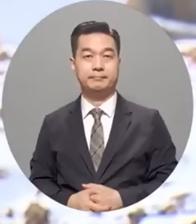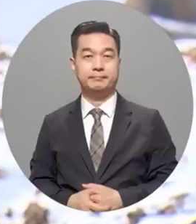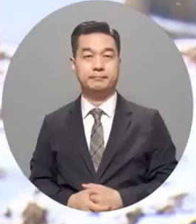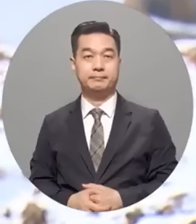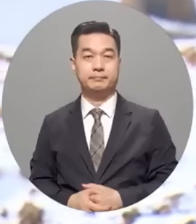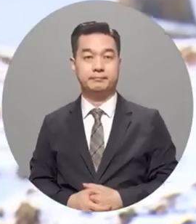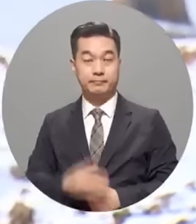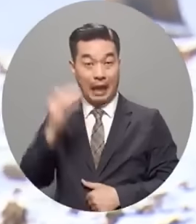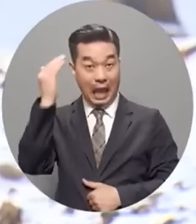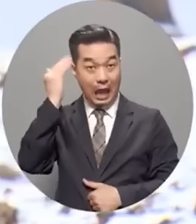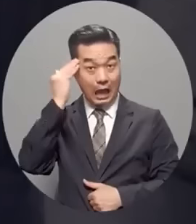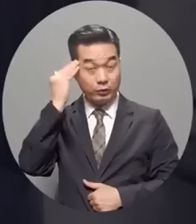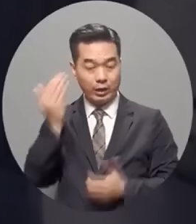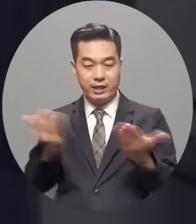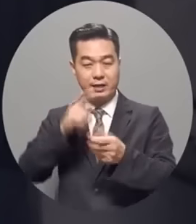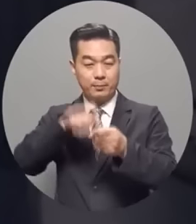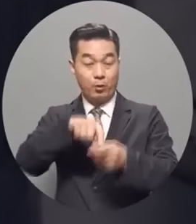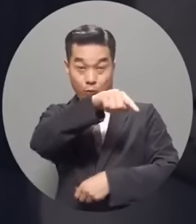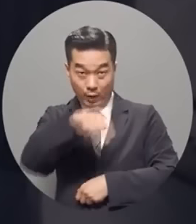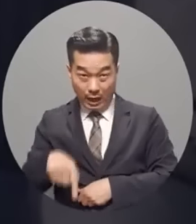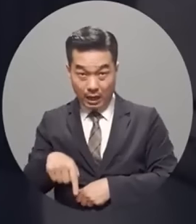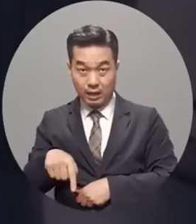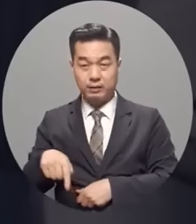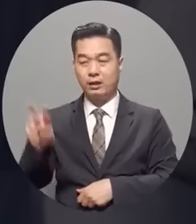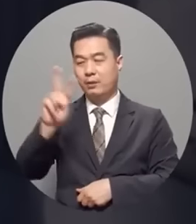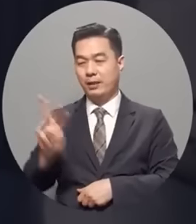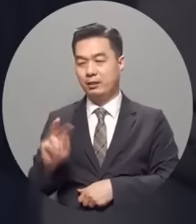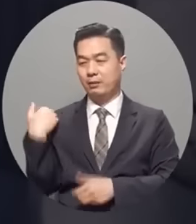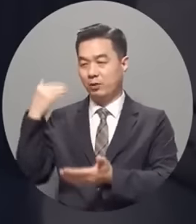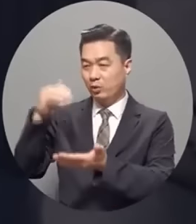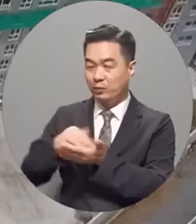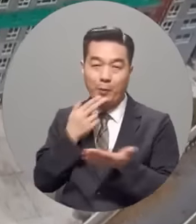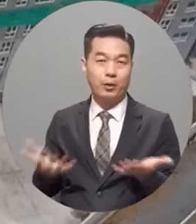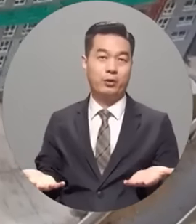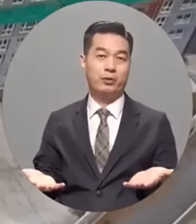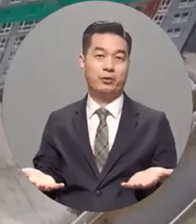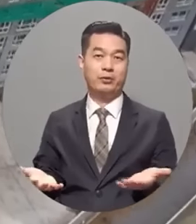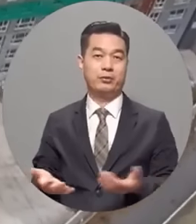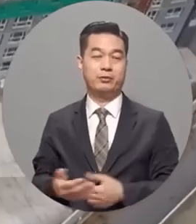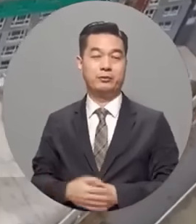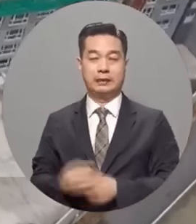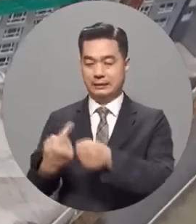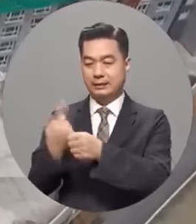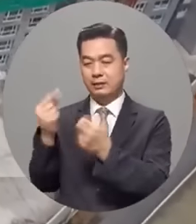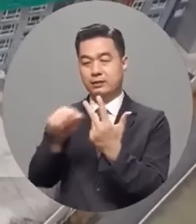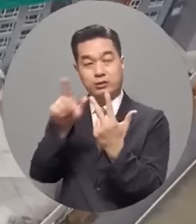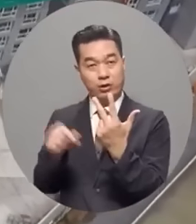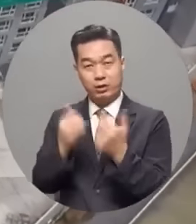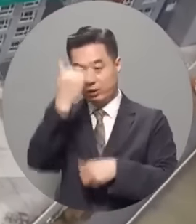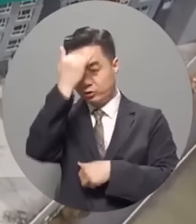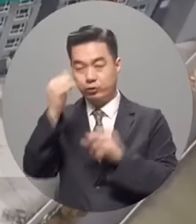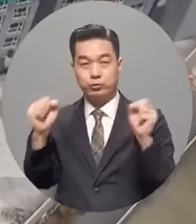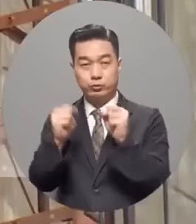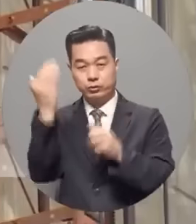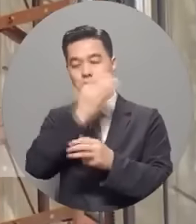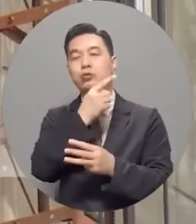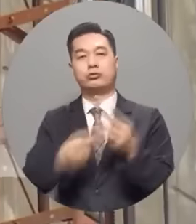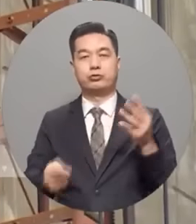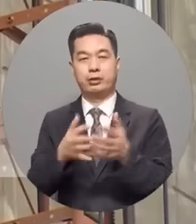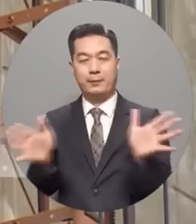한국에 일하러 떠났던 남편은 베트남으로 돌아오지 못했습니다 지난해 7월 충북 청주의 아파트